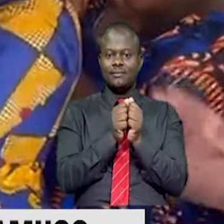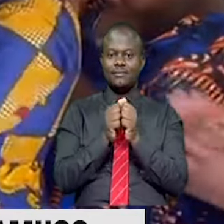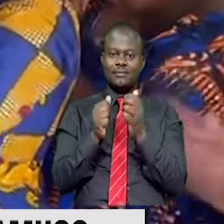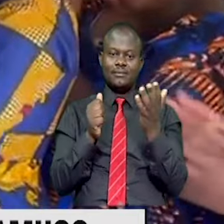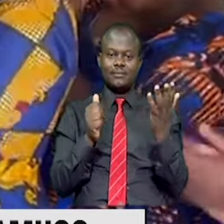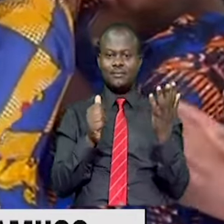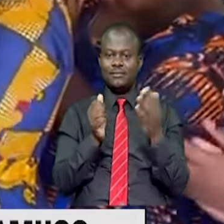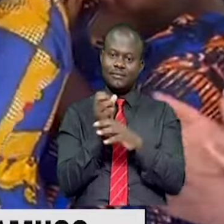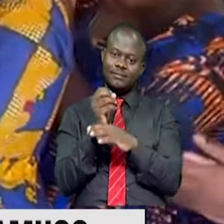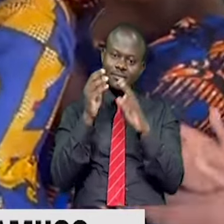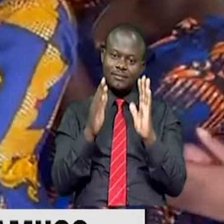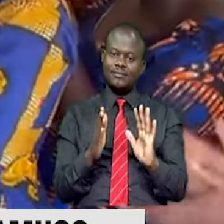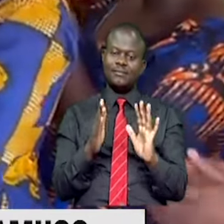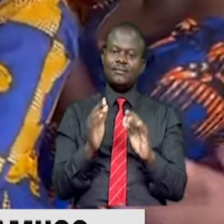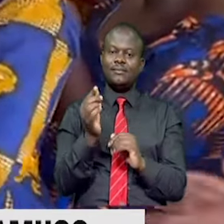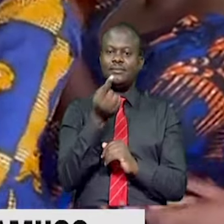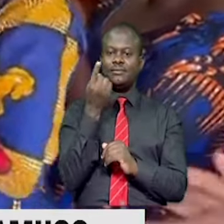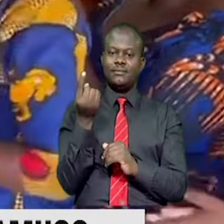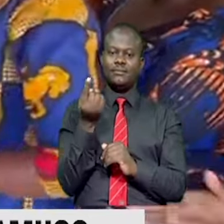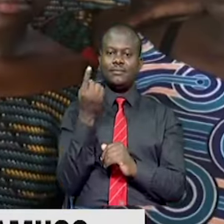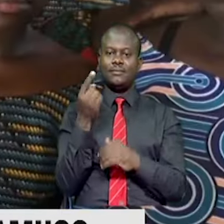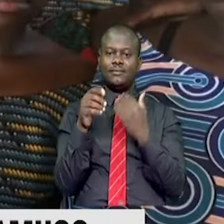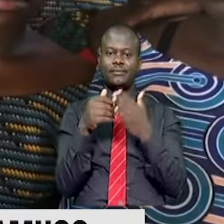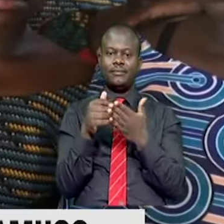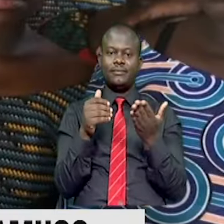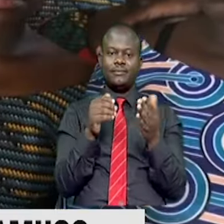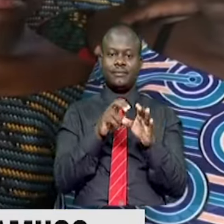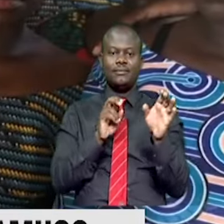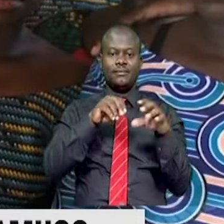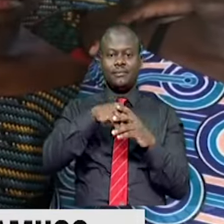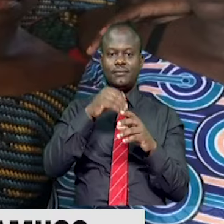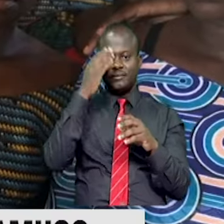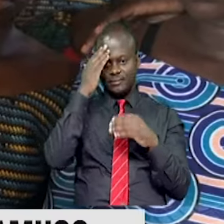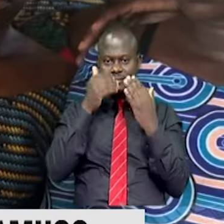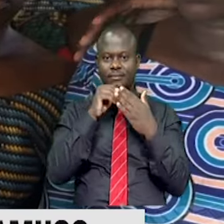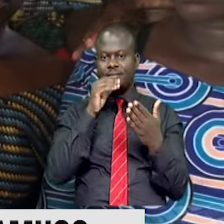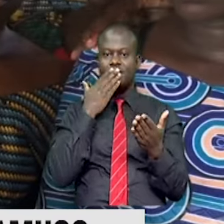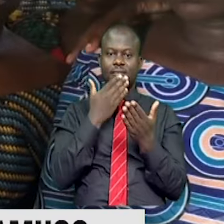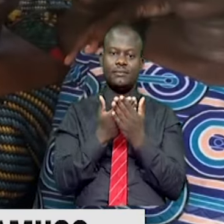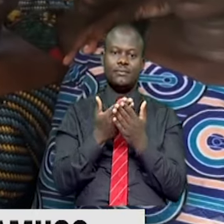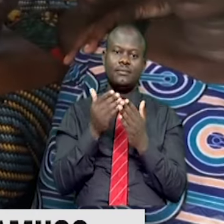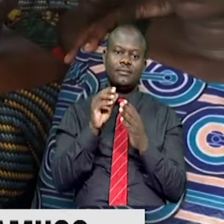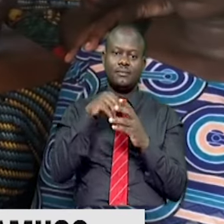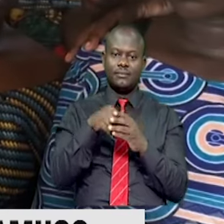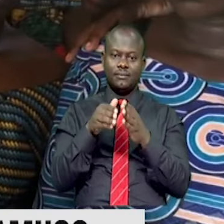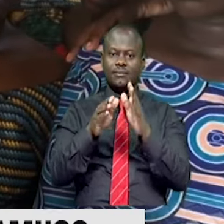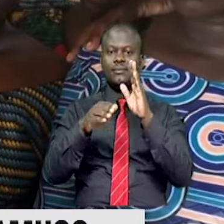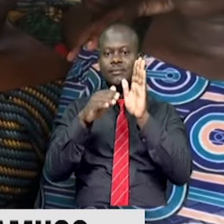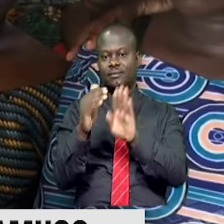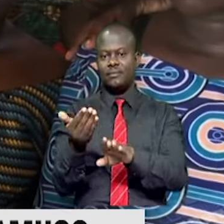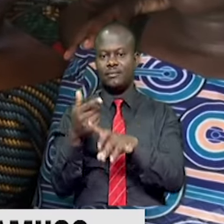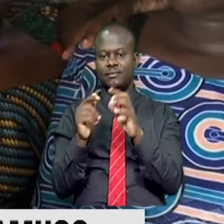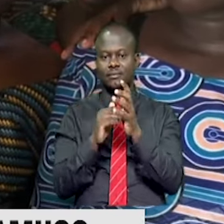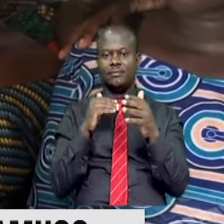naho bagenzi banjye ni imwe, ni ukuva mu byo barimo, kuko nta cyiza kibamo bituganisha ku rupfu.